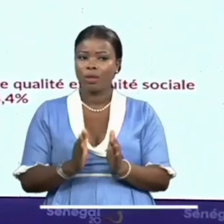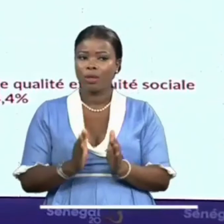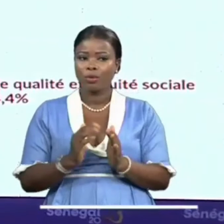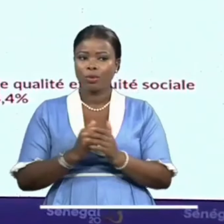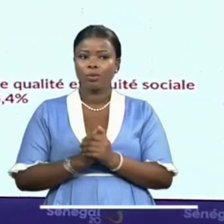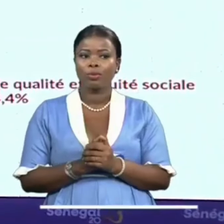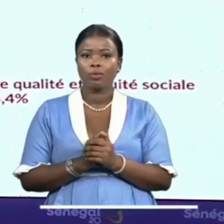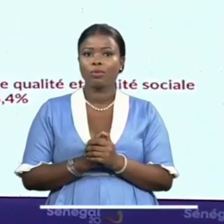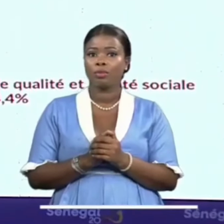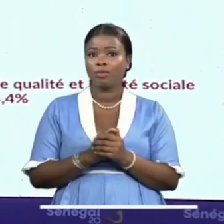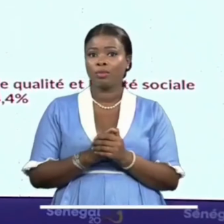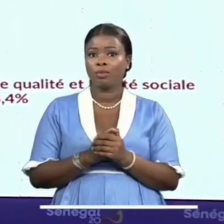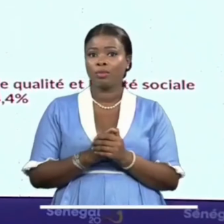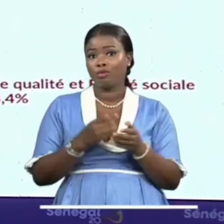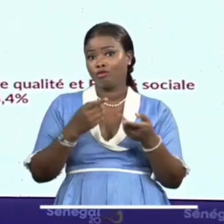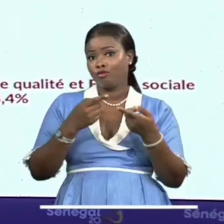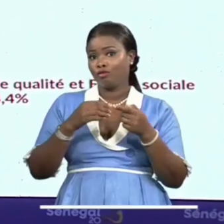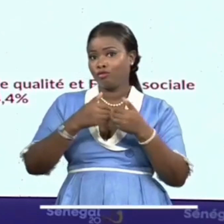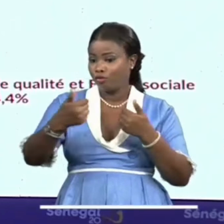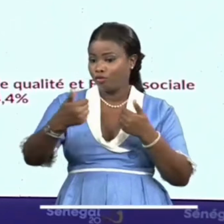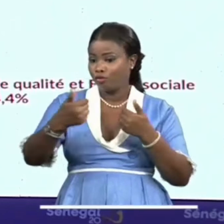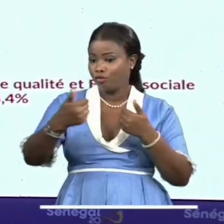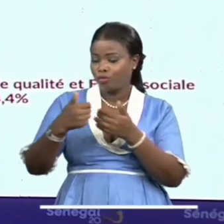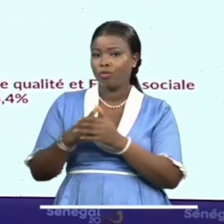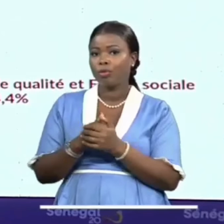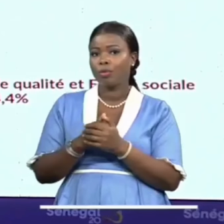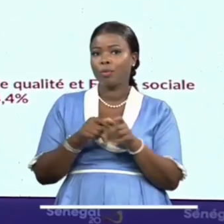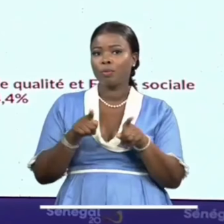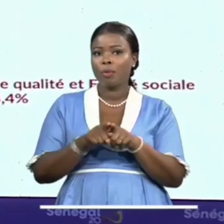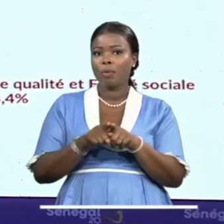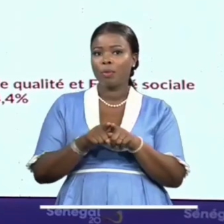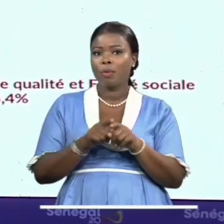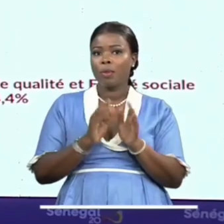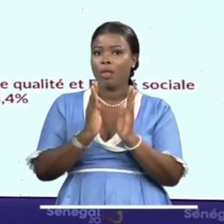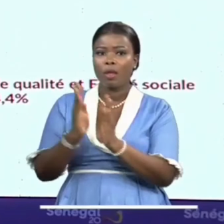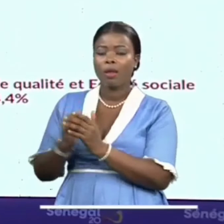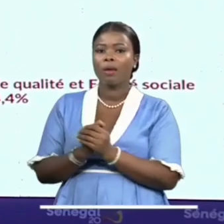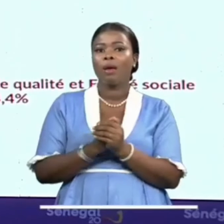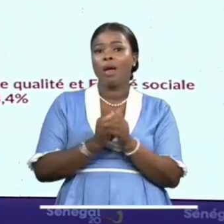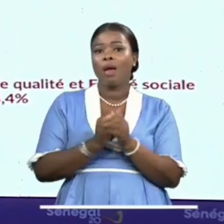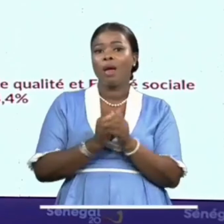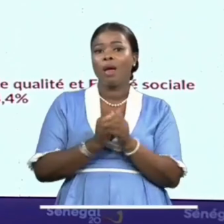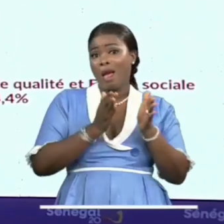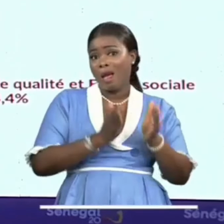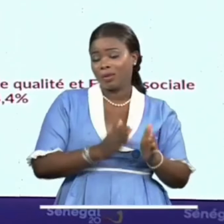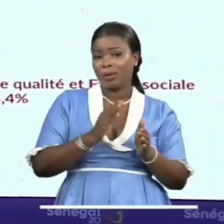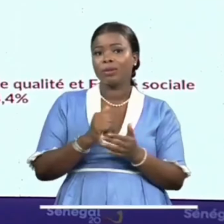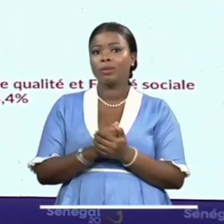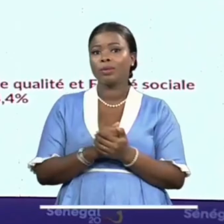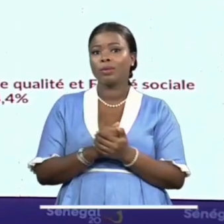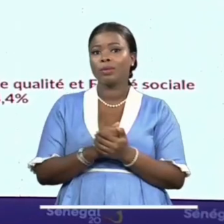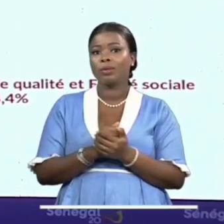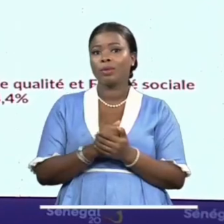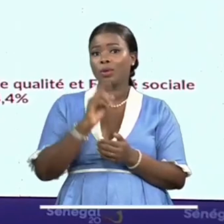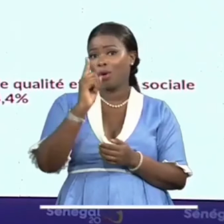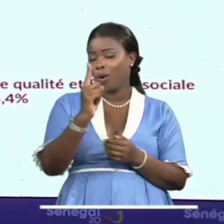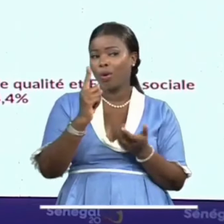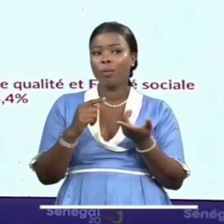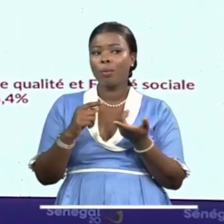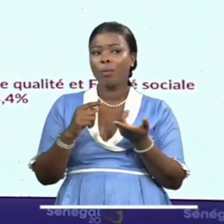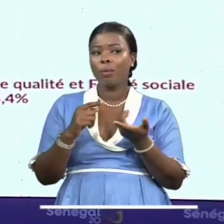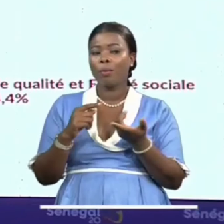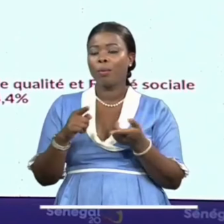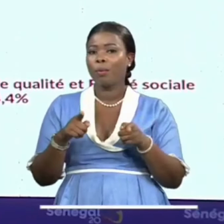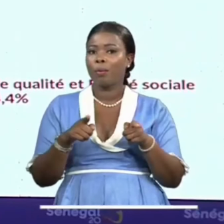répartition quinquenale preneit toujours le pas sur l'axe 1 sur les problématiques économique là la répartition sur la stratégie